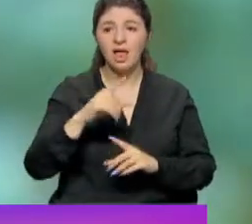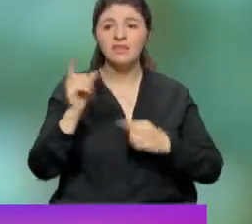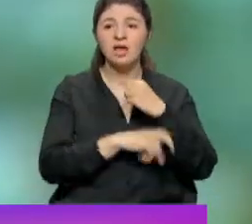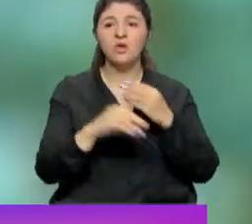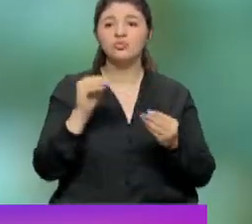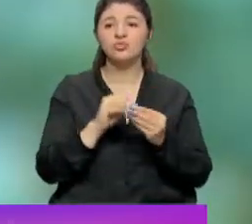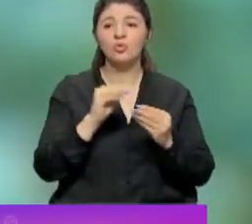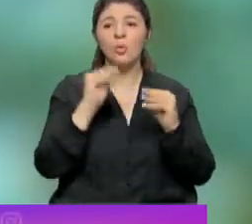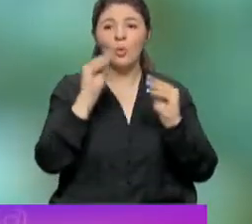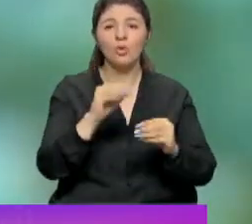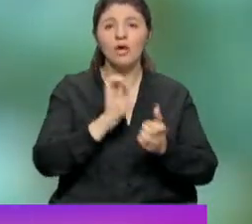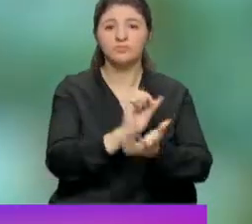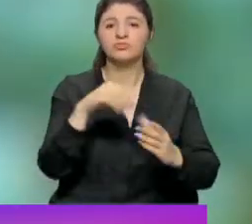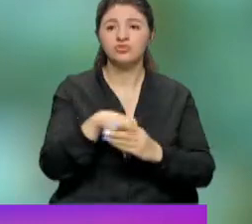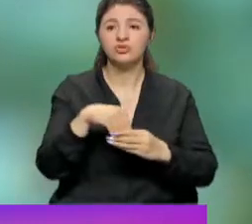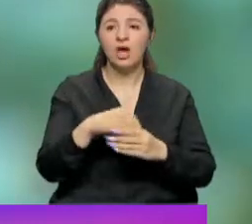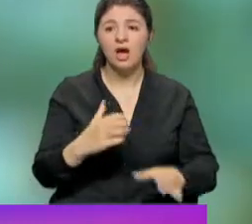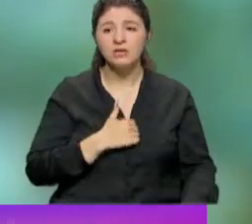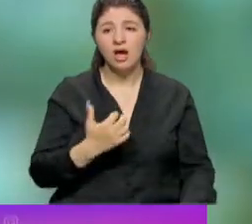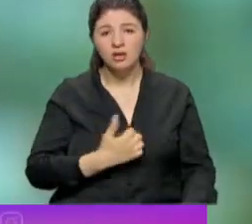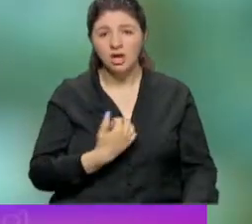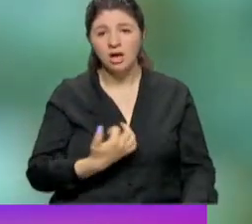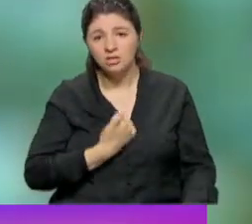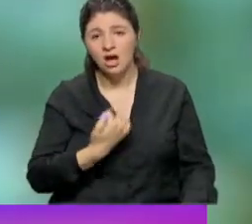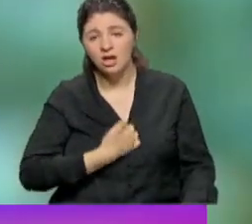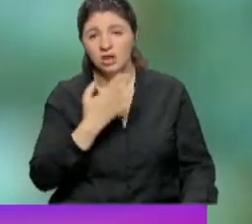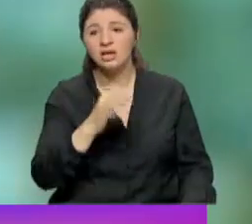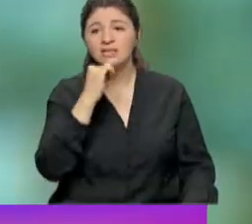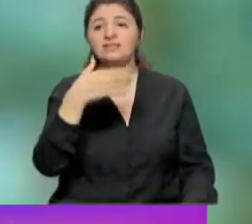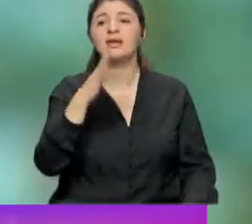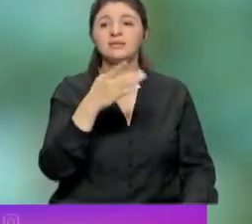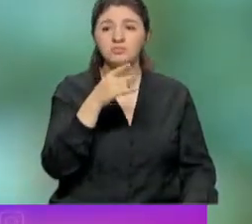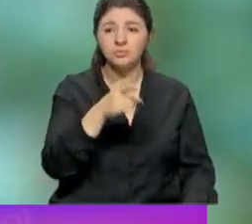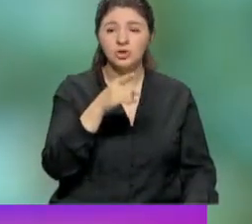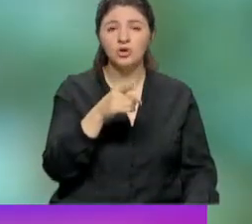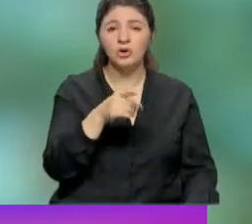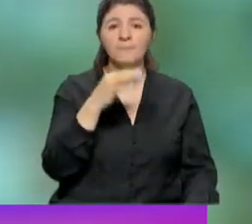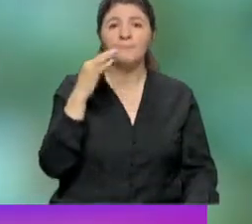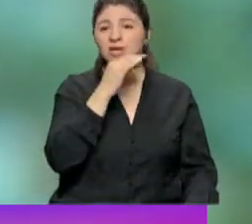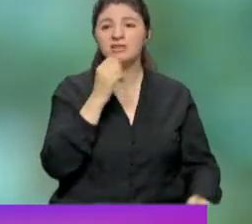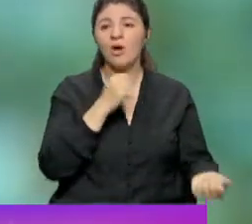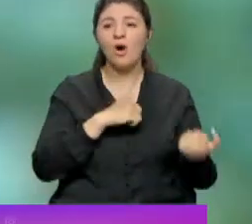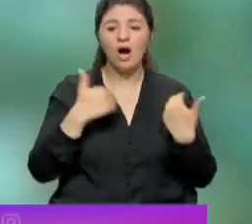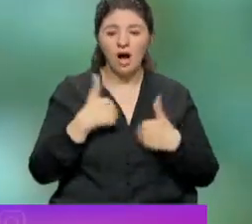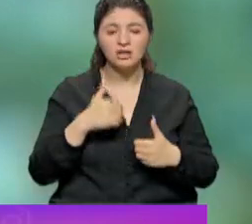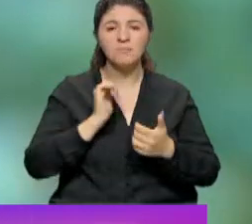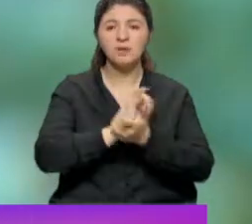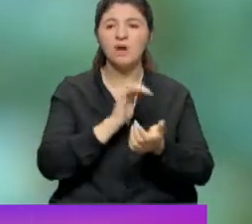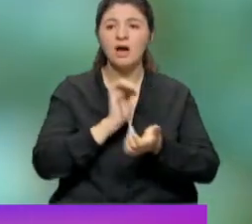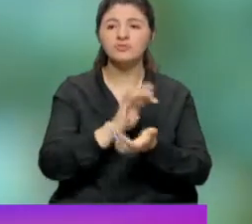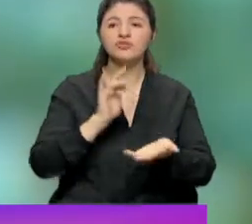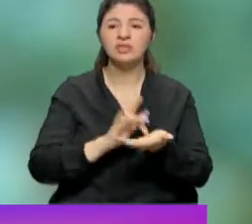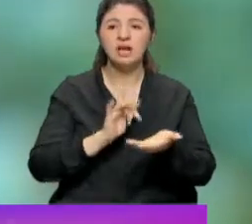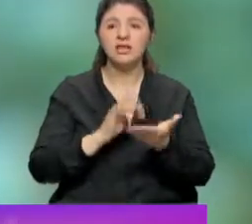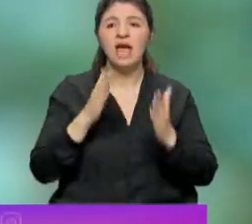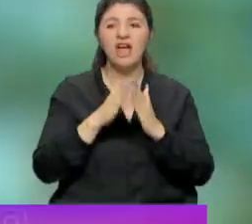terör suçlarının konulduğu cezaevinde çile Çekiyor çekiyor Hiç değilse bu benzer durumdaki mahkumların hapis